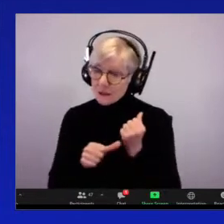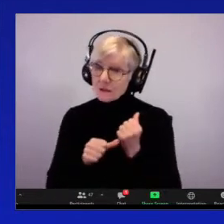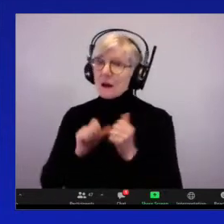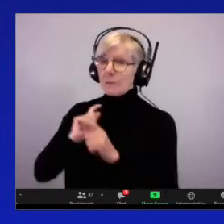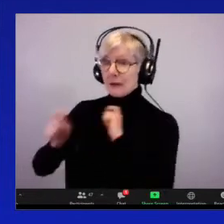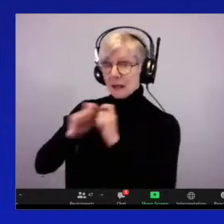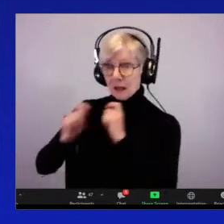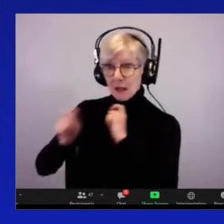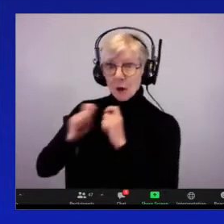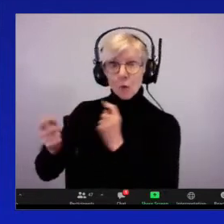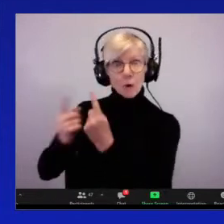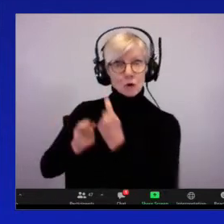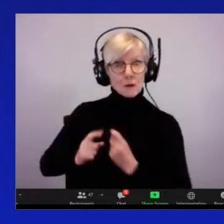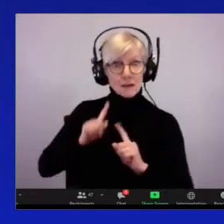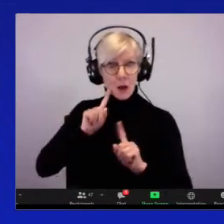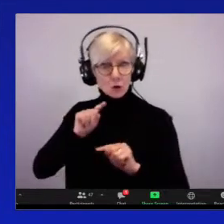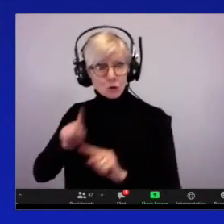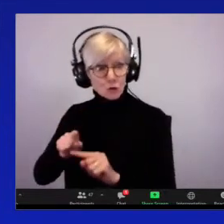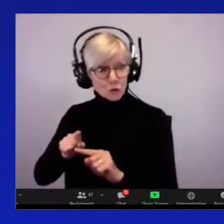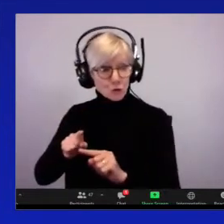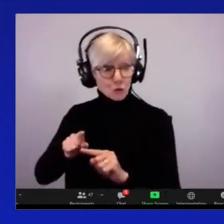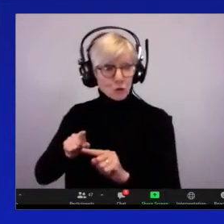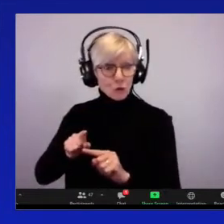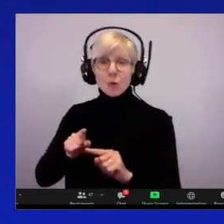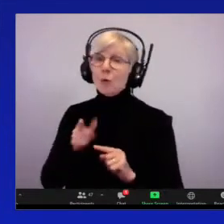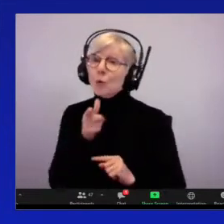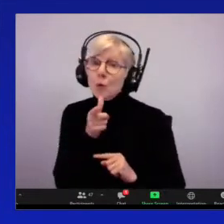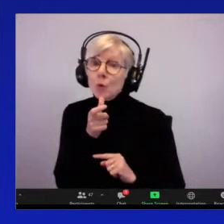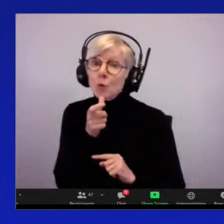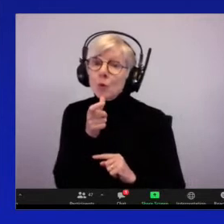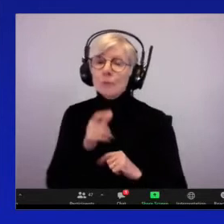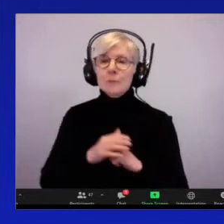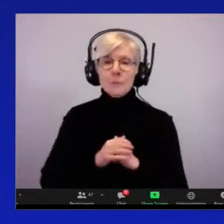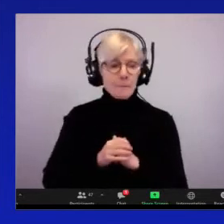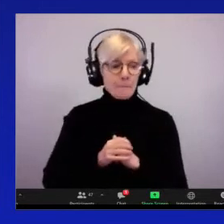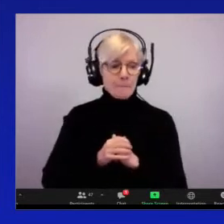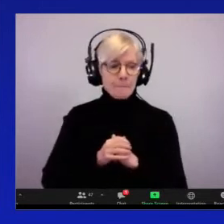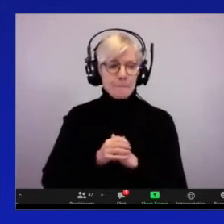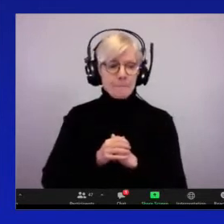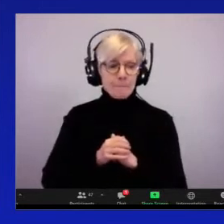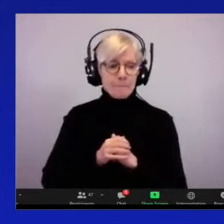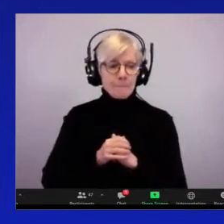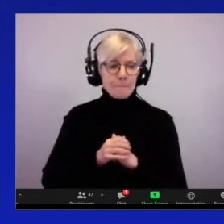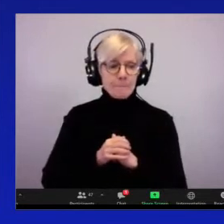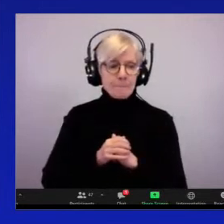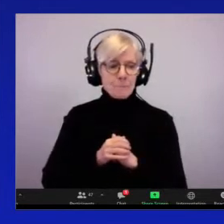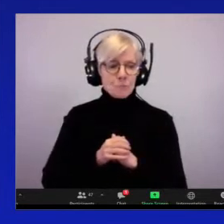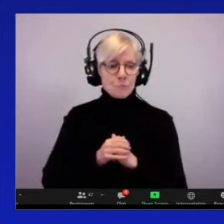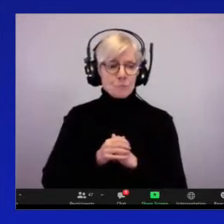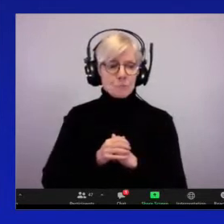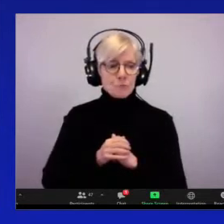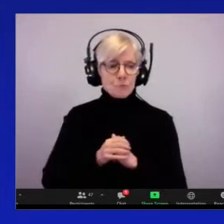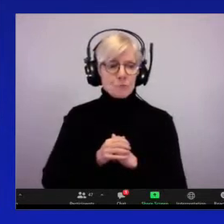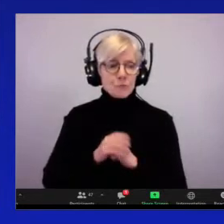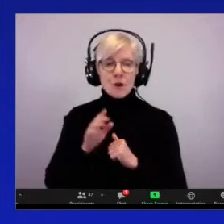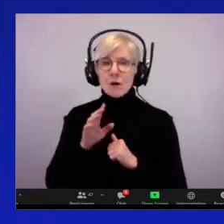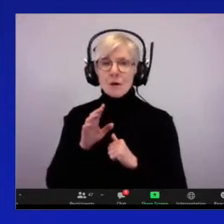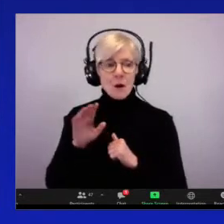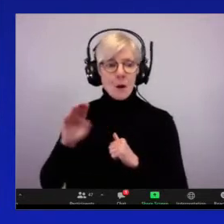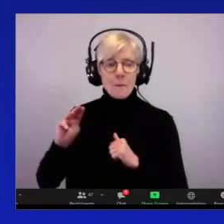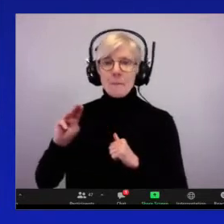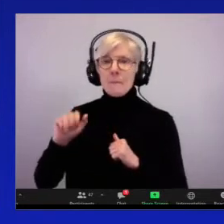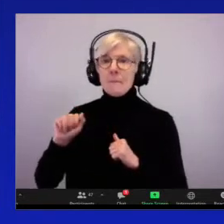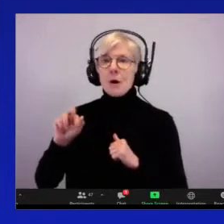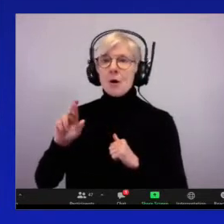also have disponible pour répondre aux questions des membres du conseil, des adjoints des conseillers et des médias. Nous accueillons également Marie-Claude